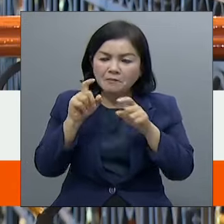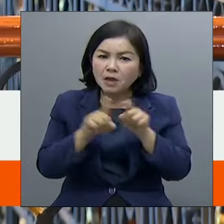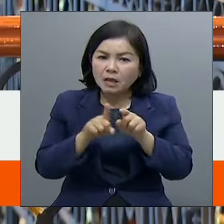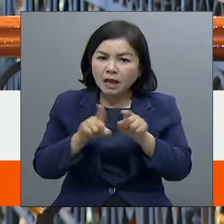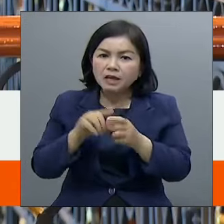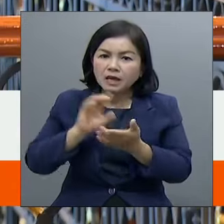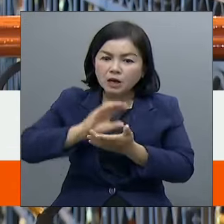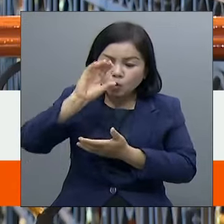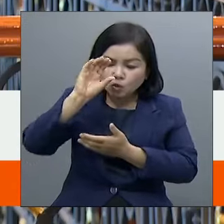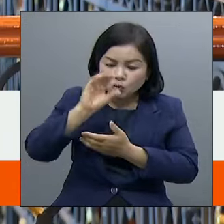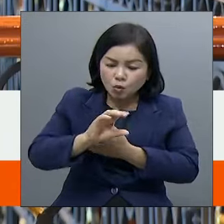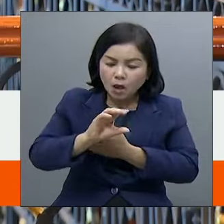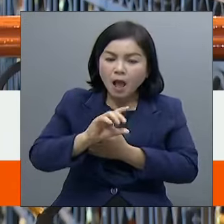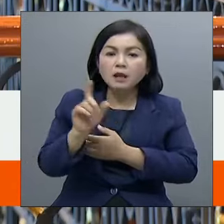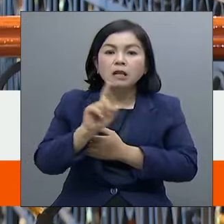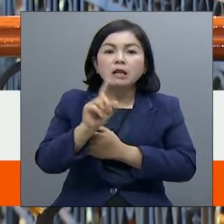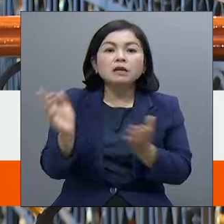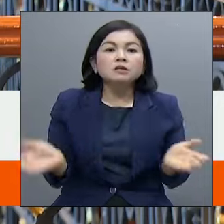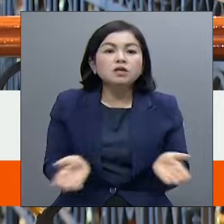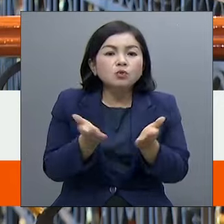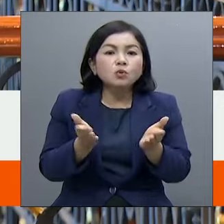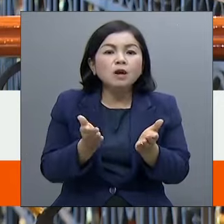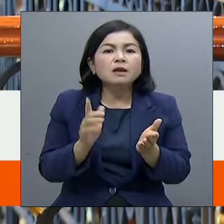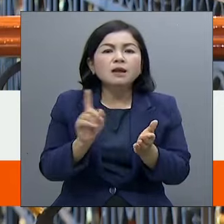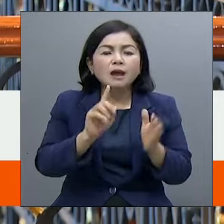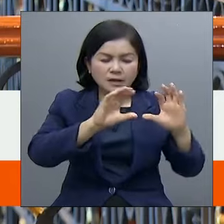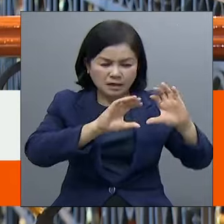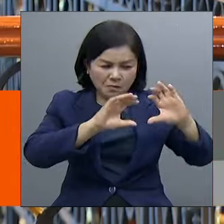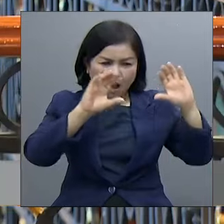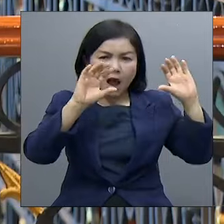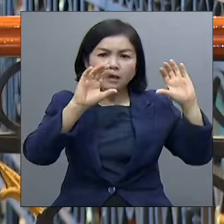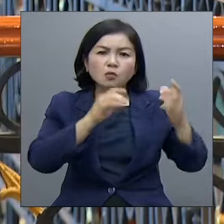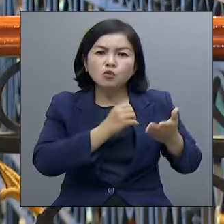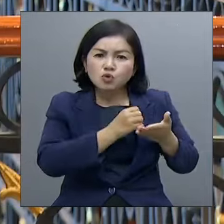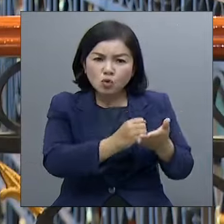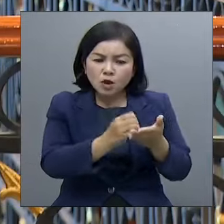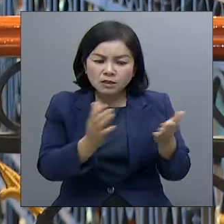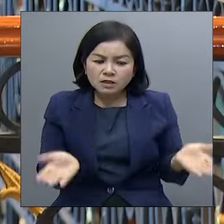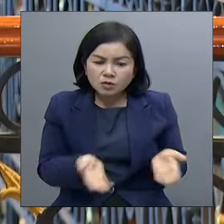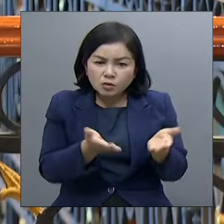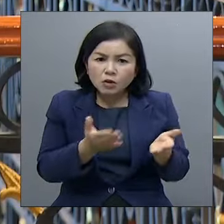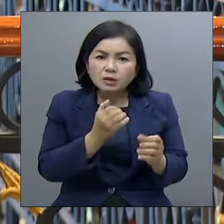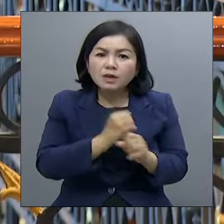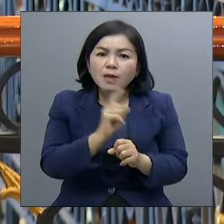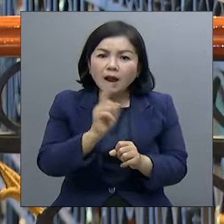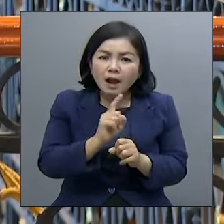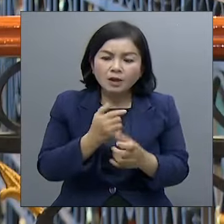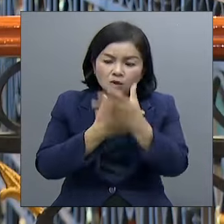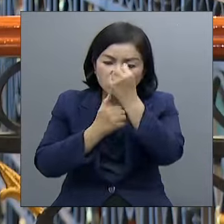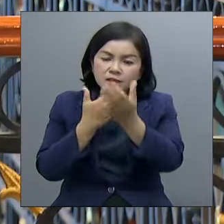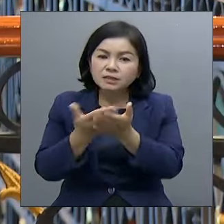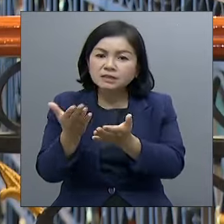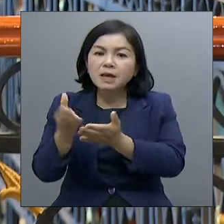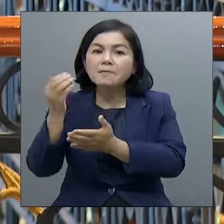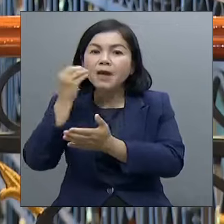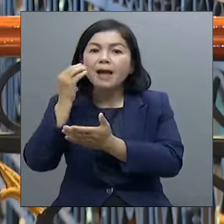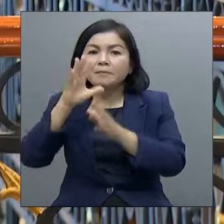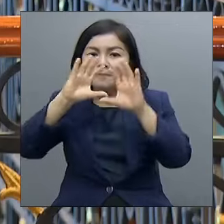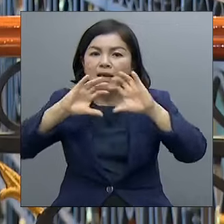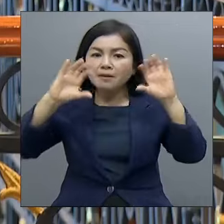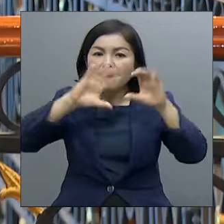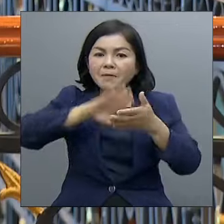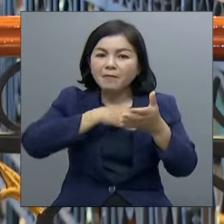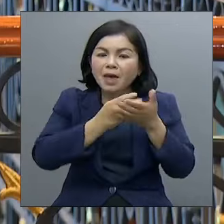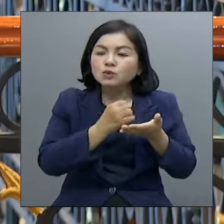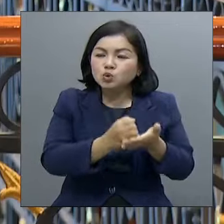ทำให้ต้องการแรงสนับสนุนจากภาครัฐค่ะไม่ว่าจะเป็นเรื่องของการสร้างอุปสงค์ในตลาดการออกมาตรการกระตุ้นนะคะรวมไปถึง